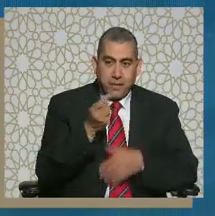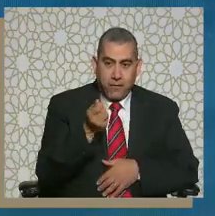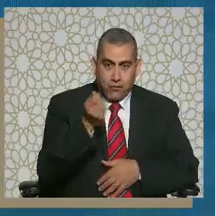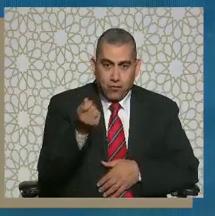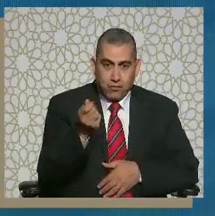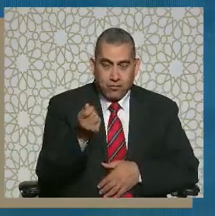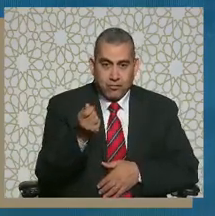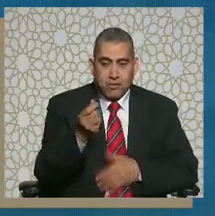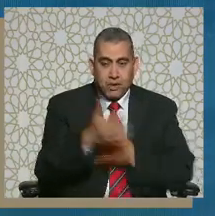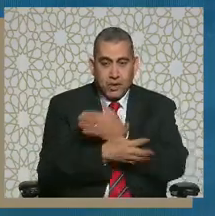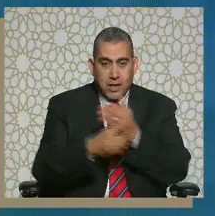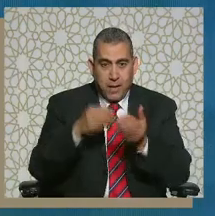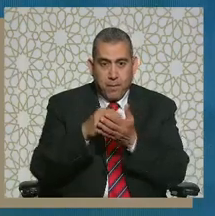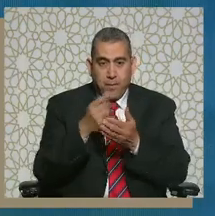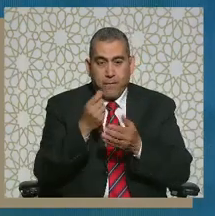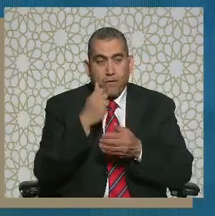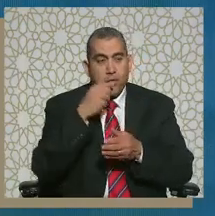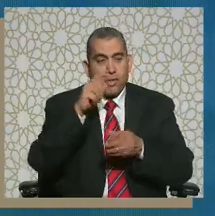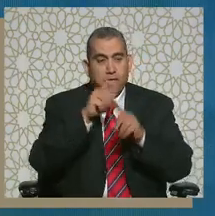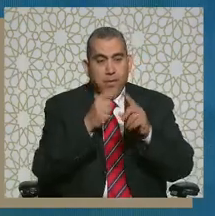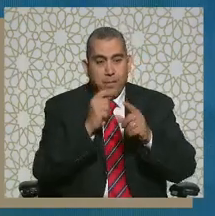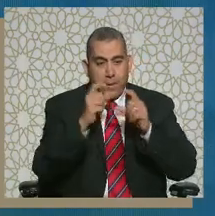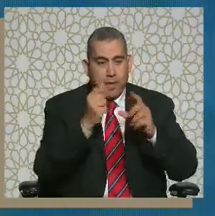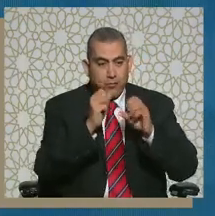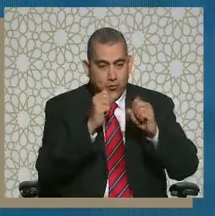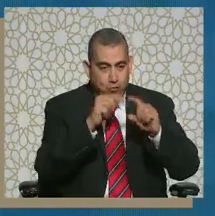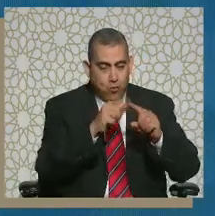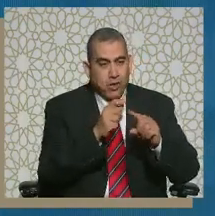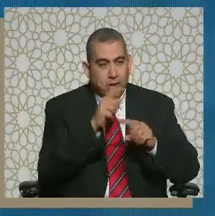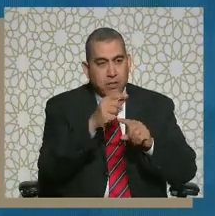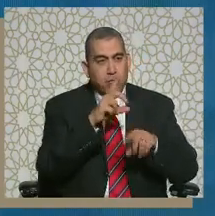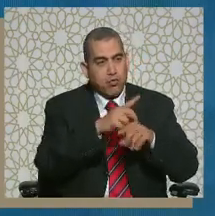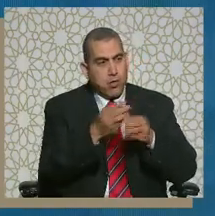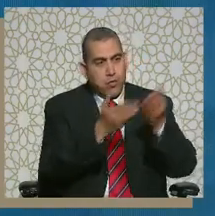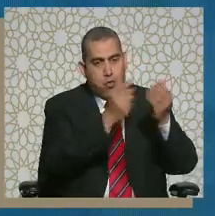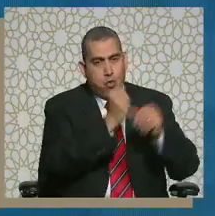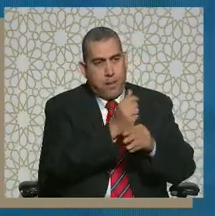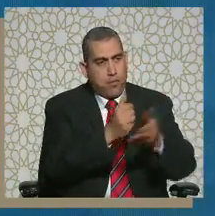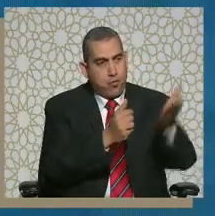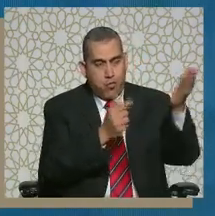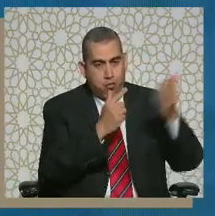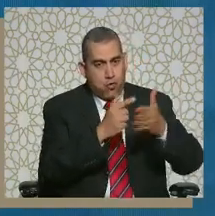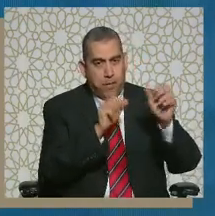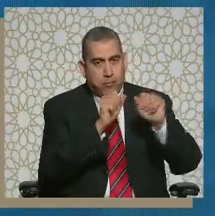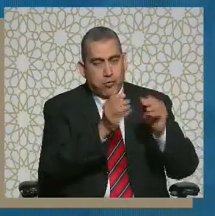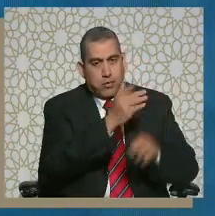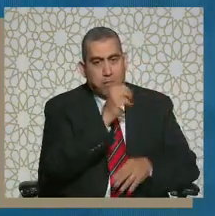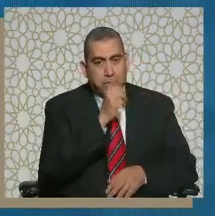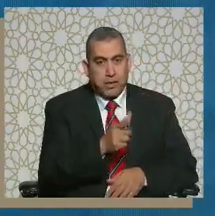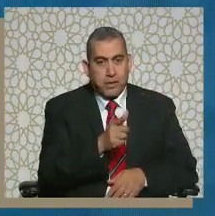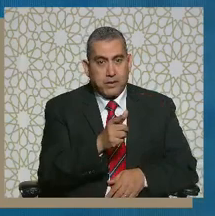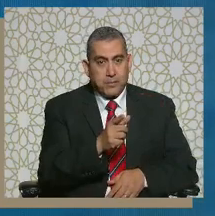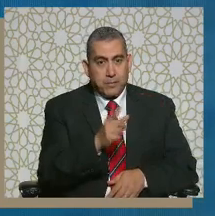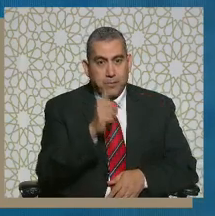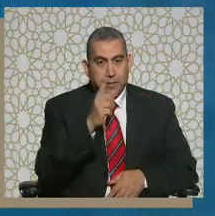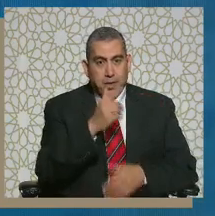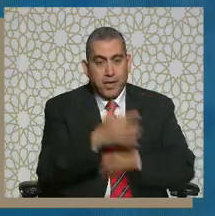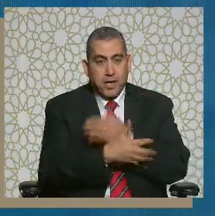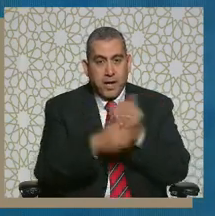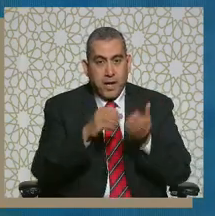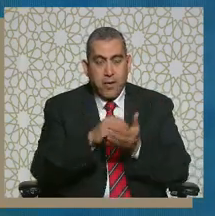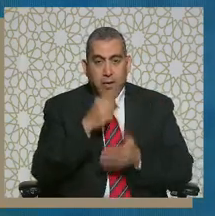وتبقى زكاه المال هي اللي بتروح ل لاعمال خاصه في المستشفيات لان زكاه